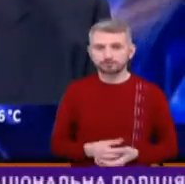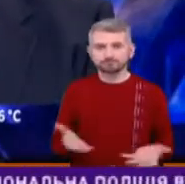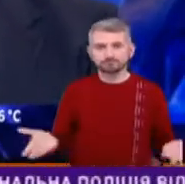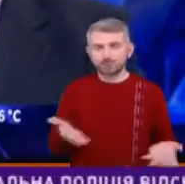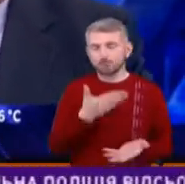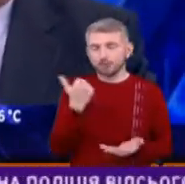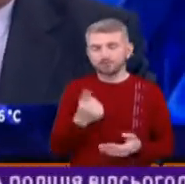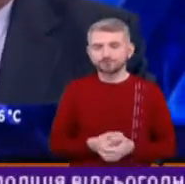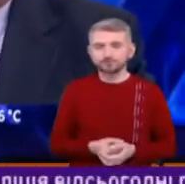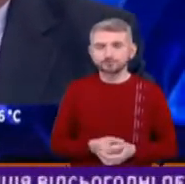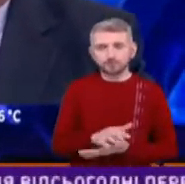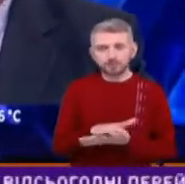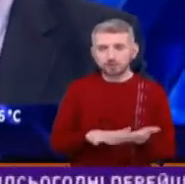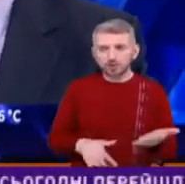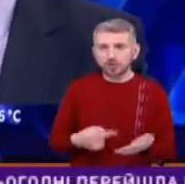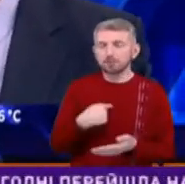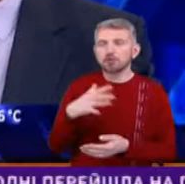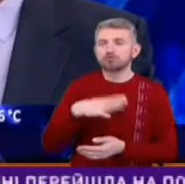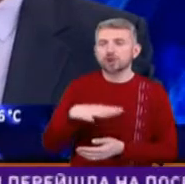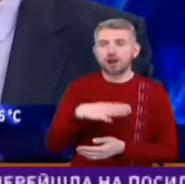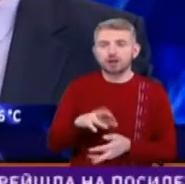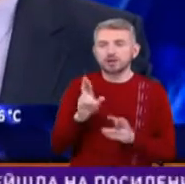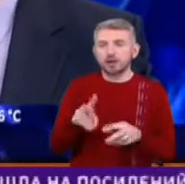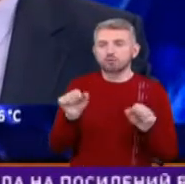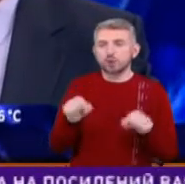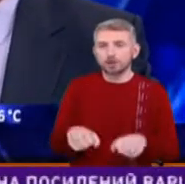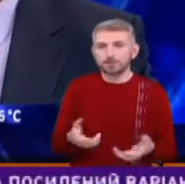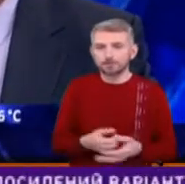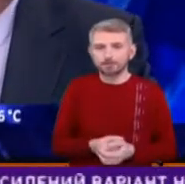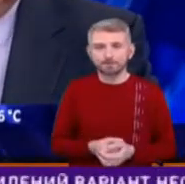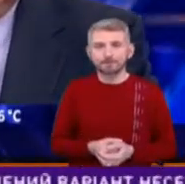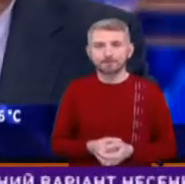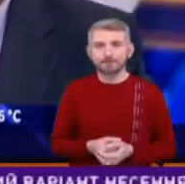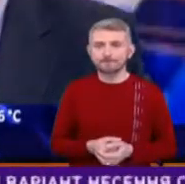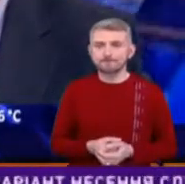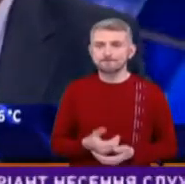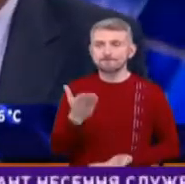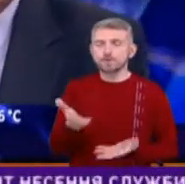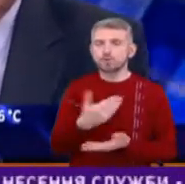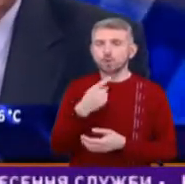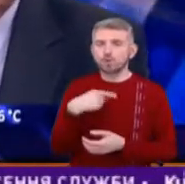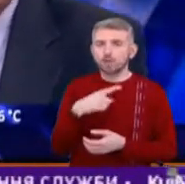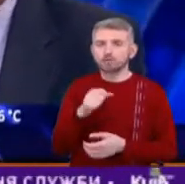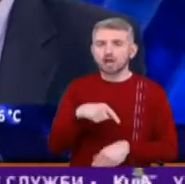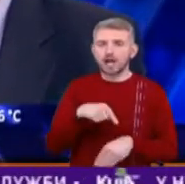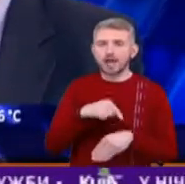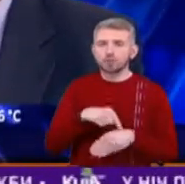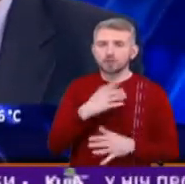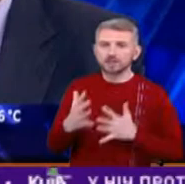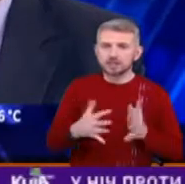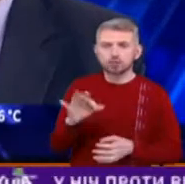Так, вибачайте, ми чекали як могли, тим не менше. Якщо ми говоримо за емоційність чи